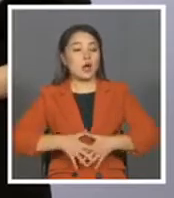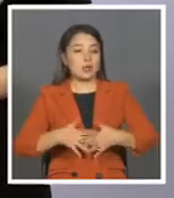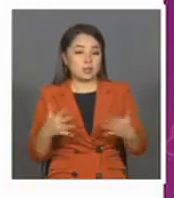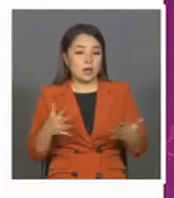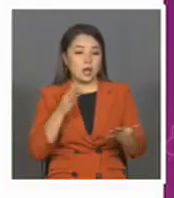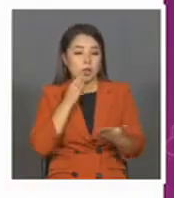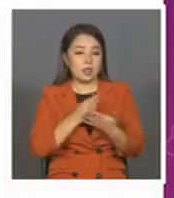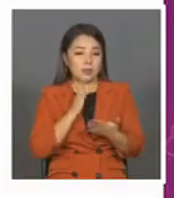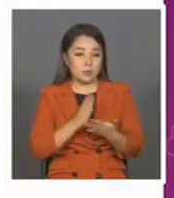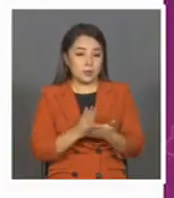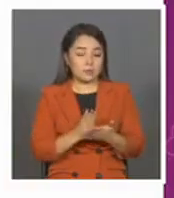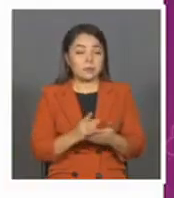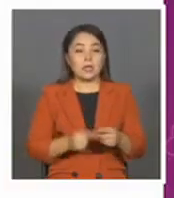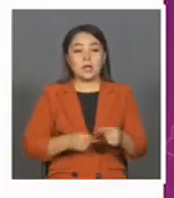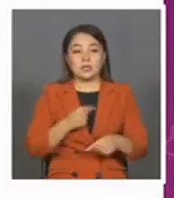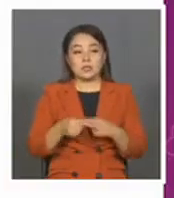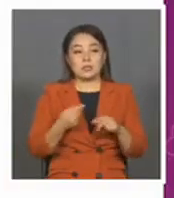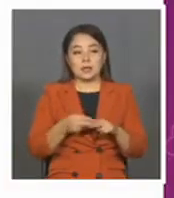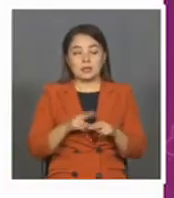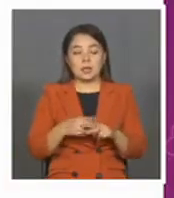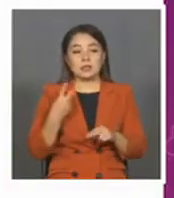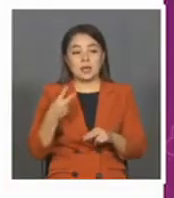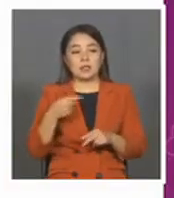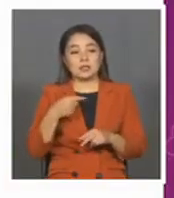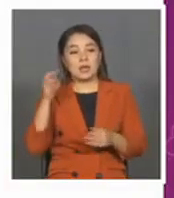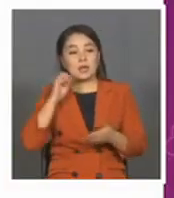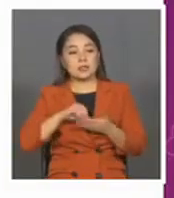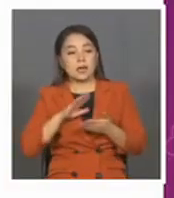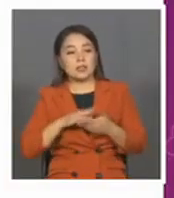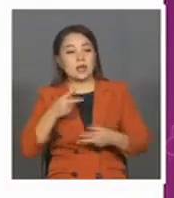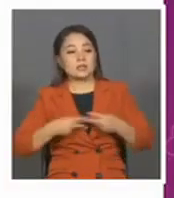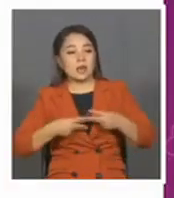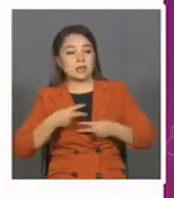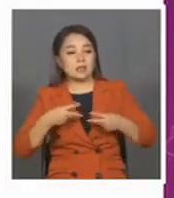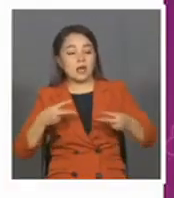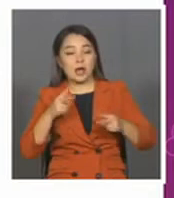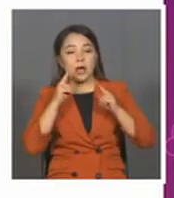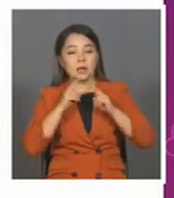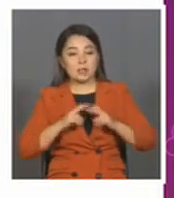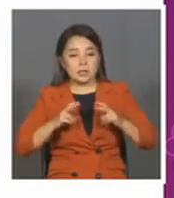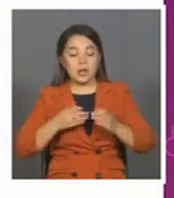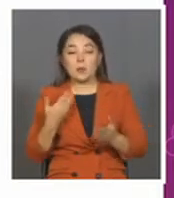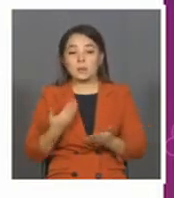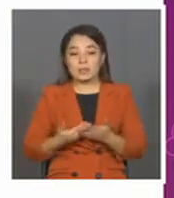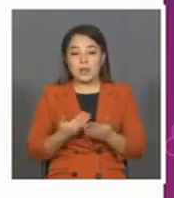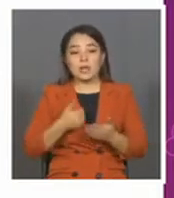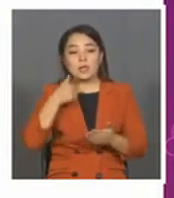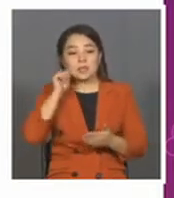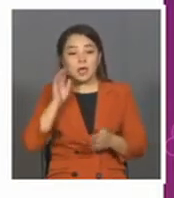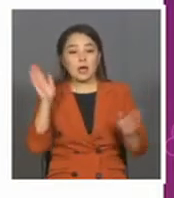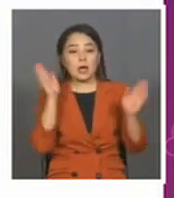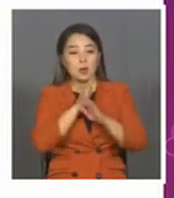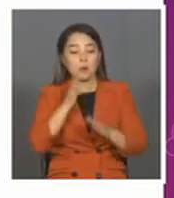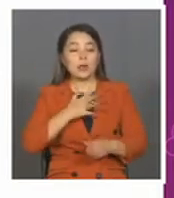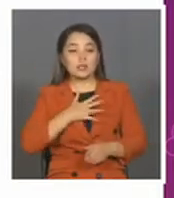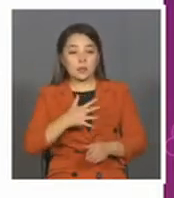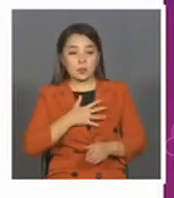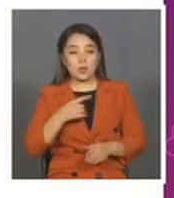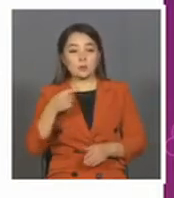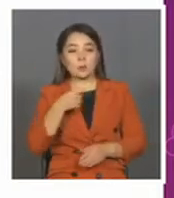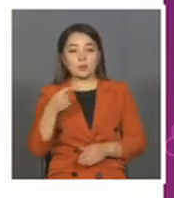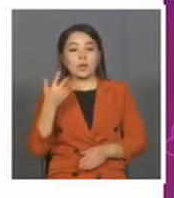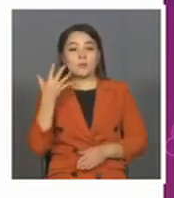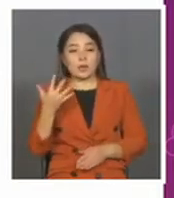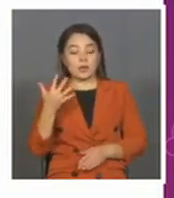екен. Ал енді екі теріс санды салыстыруды қарастырайық. Мысалы, кеше ауа температурасы минус